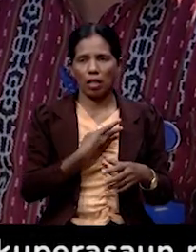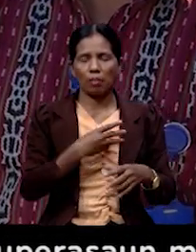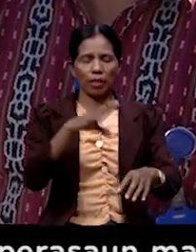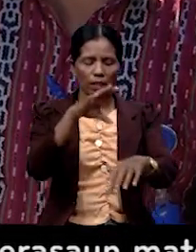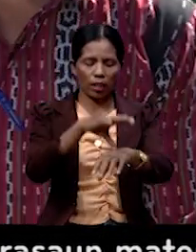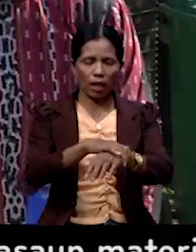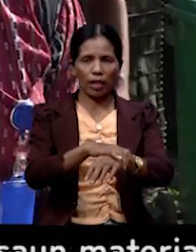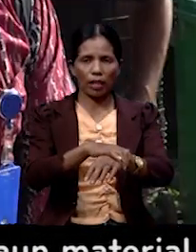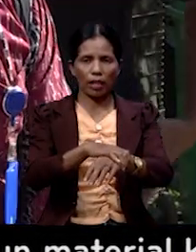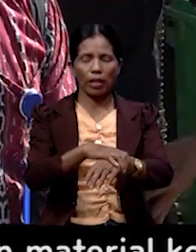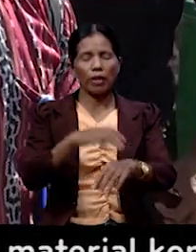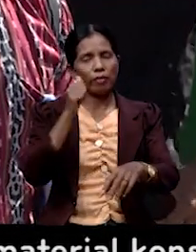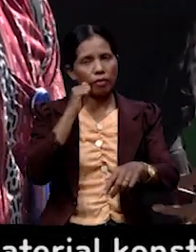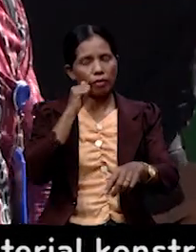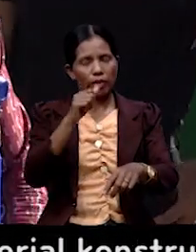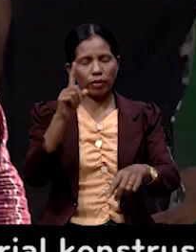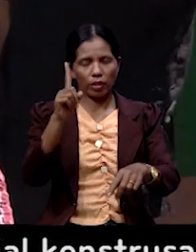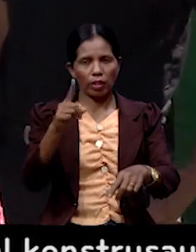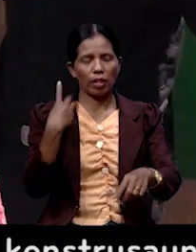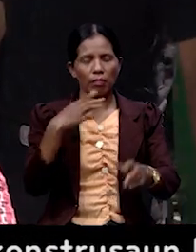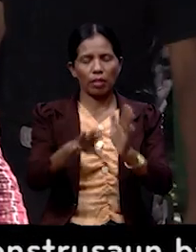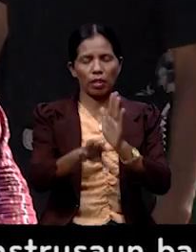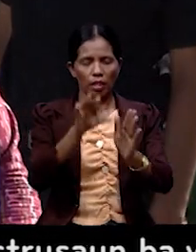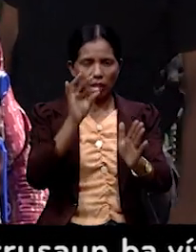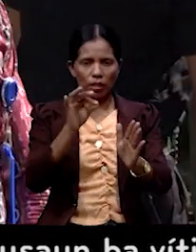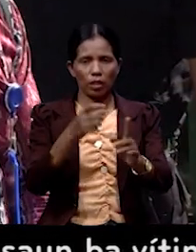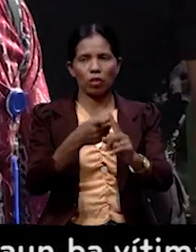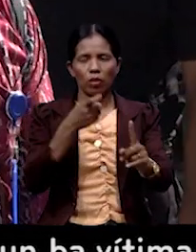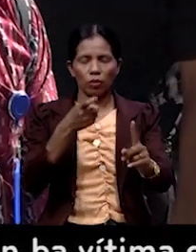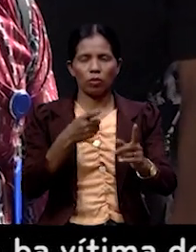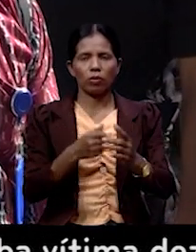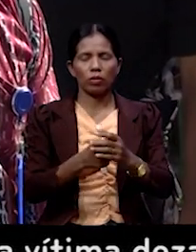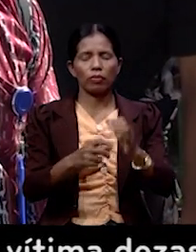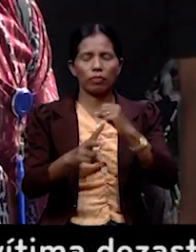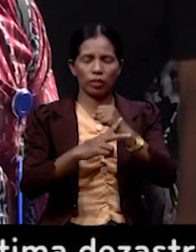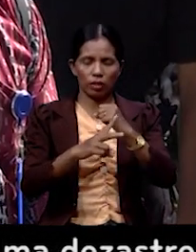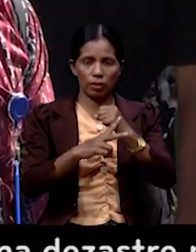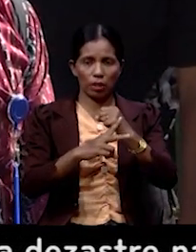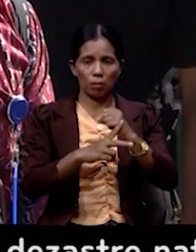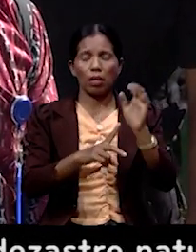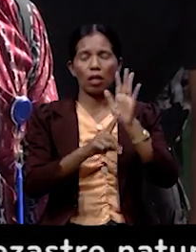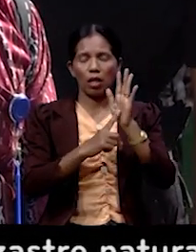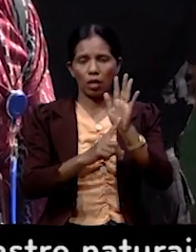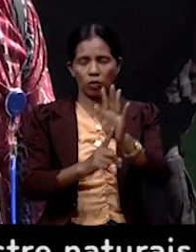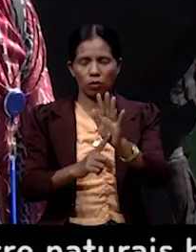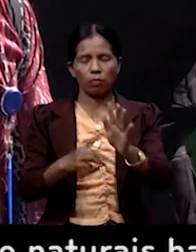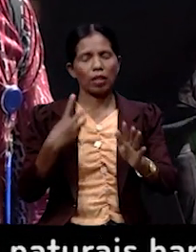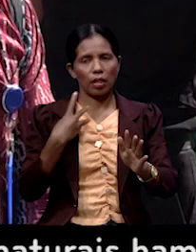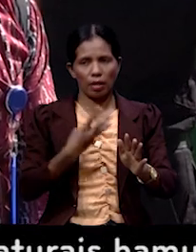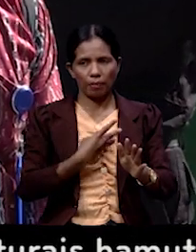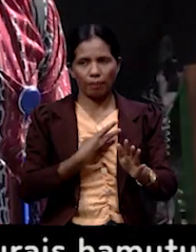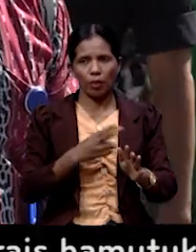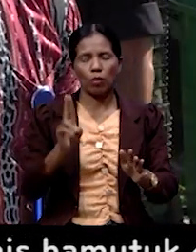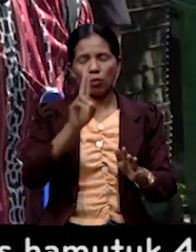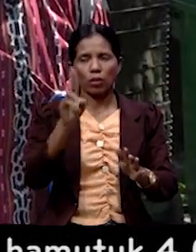bah alif hetan lebih mak kami hetan lebih dari sih di musim ini ya bida masih ada mak ni halo kobaransa entau lu uzat